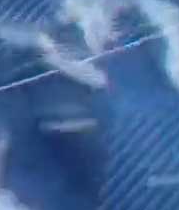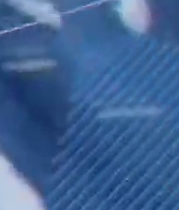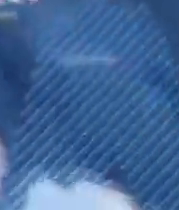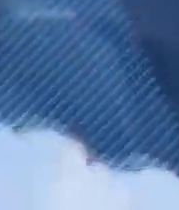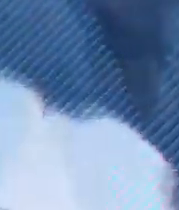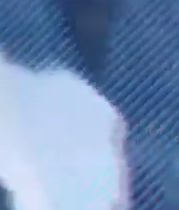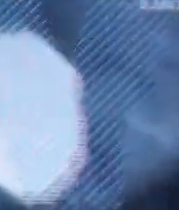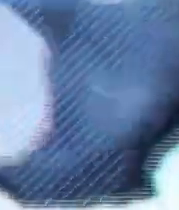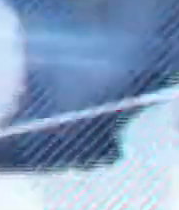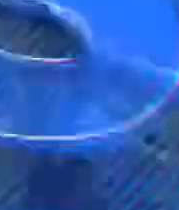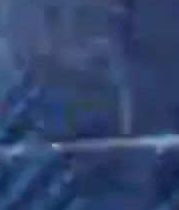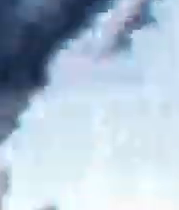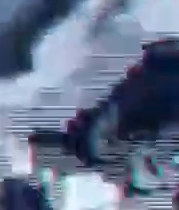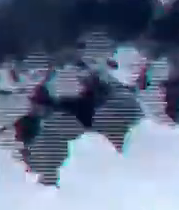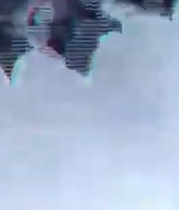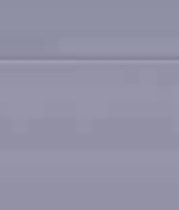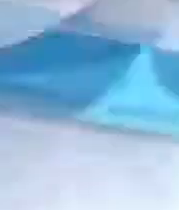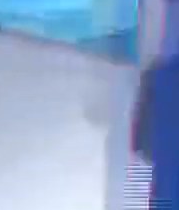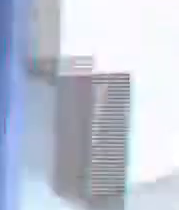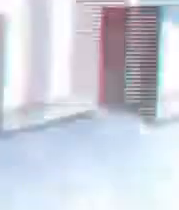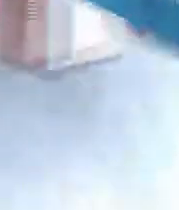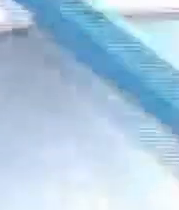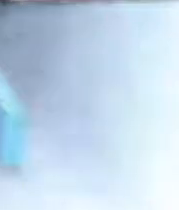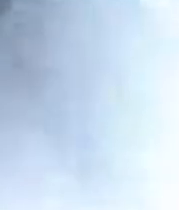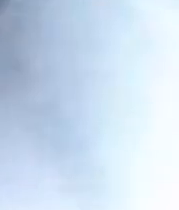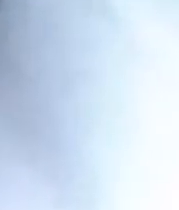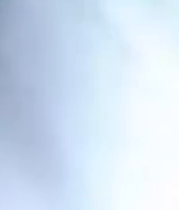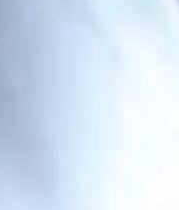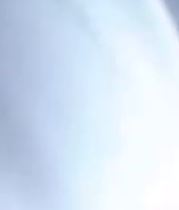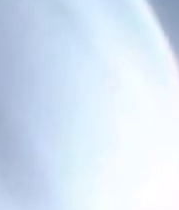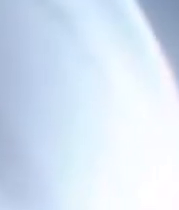5 5